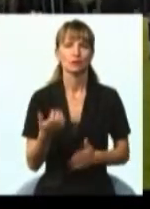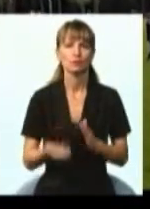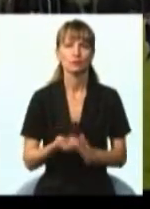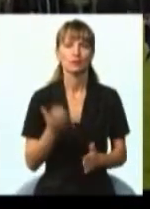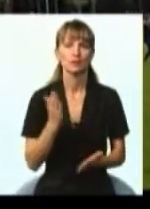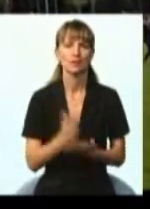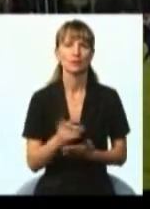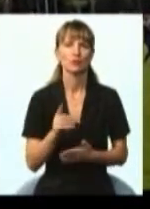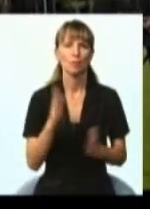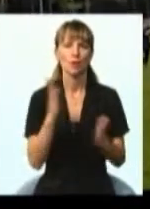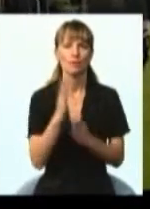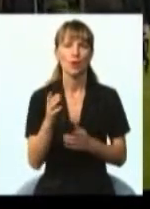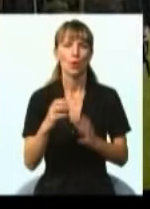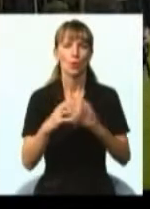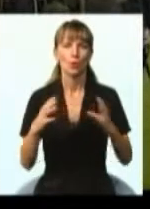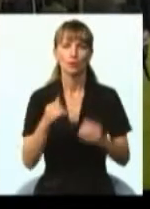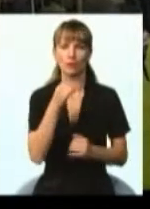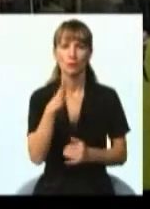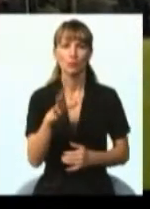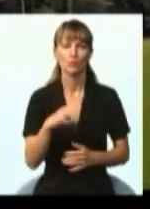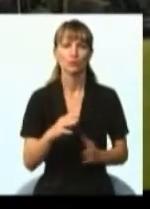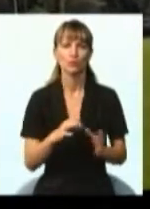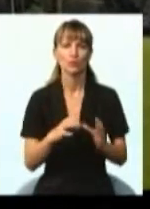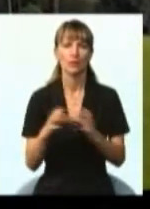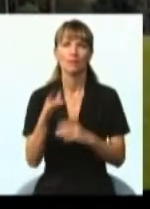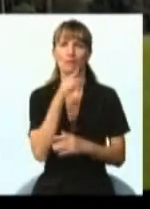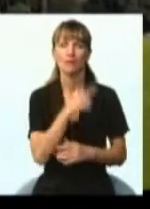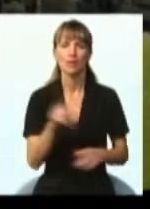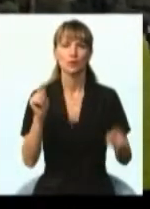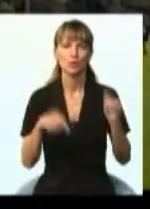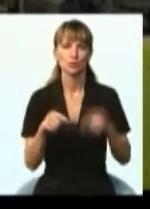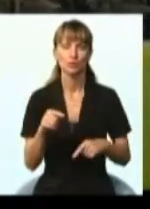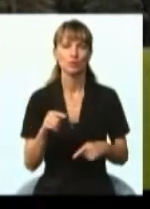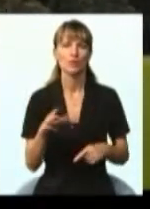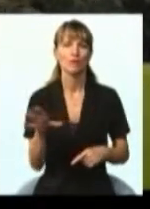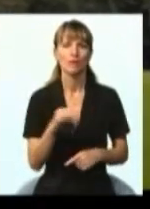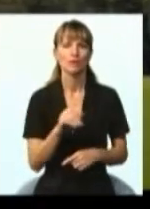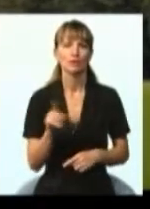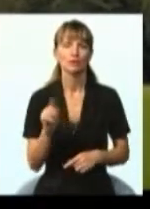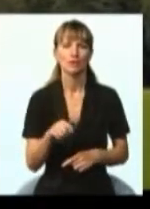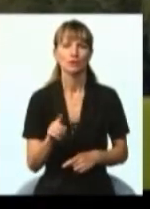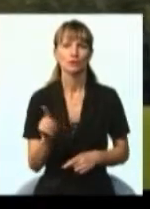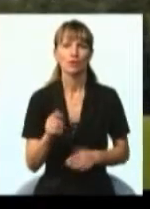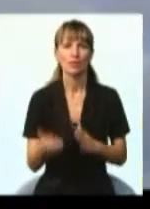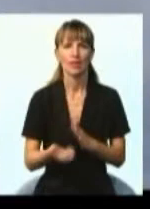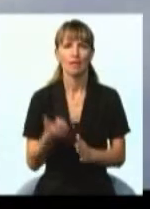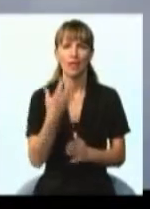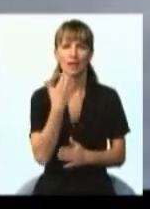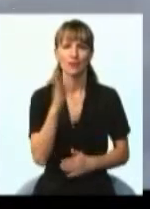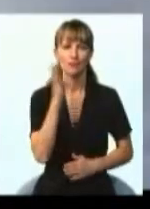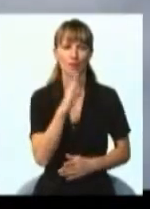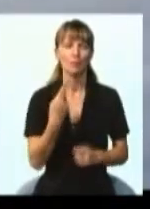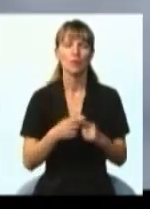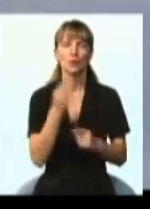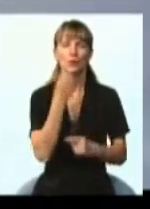що повітряні кулі не можуть літати під час дощу. Все це через те, що їм також бракуватиме гарячого повітря.